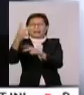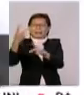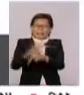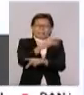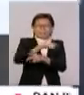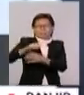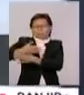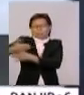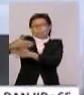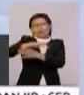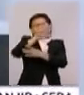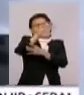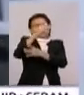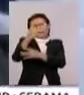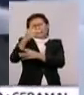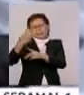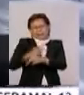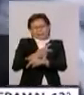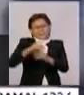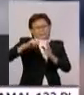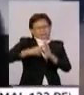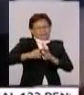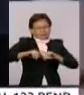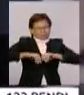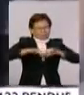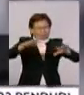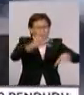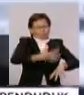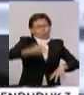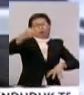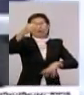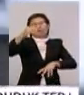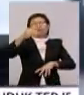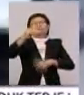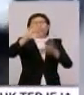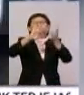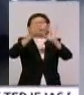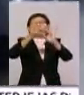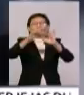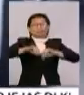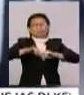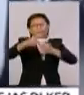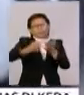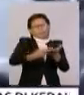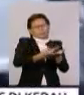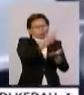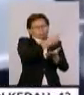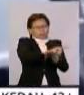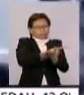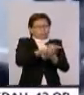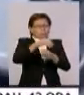dan dikongsi sebanyak 5,000 kali sejak ia mula dinaik muat di media sosial minggu lalu.